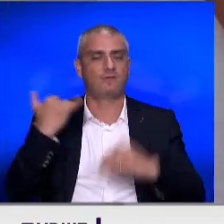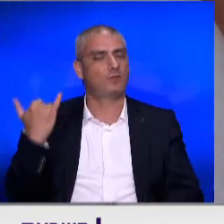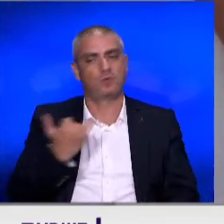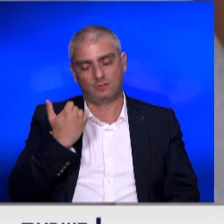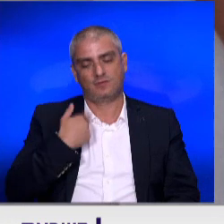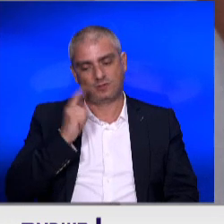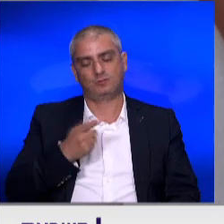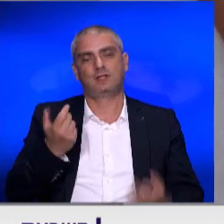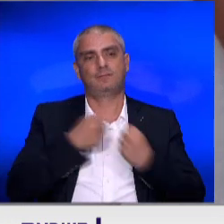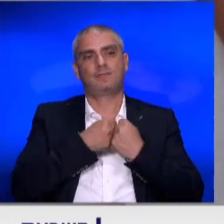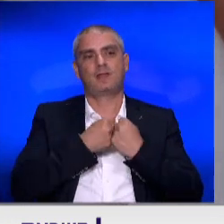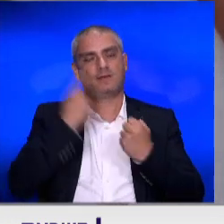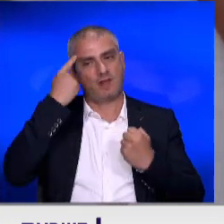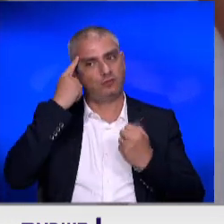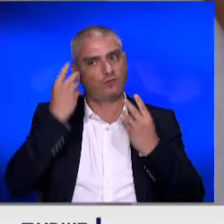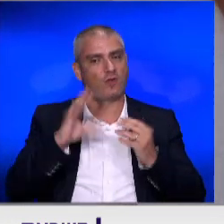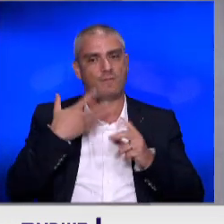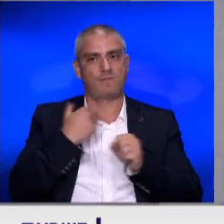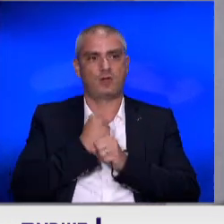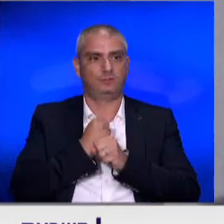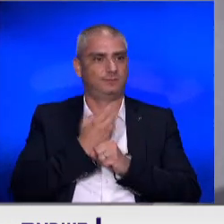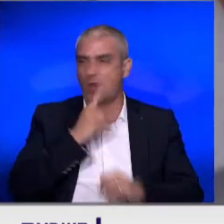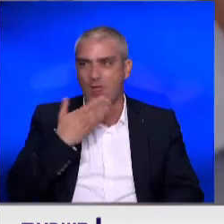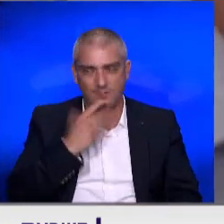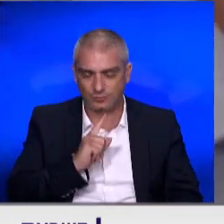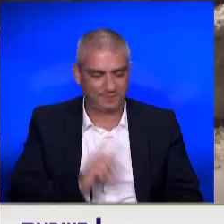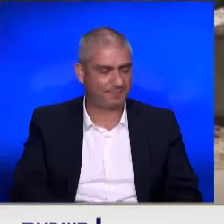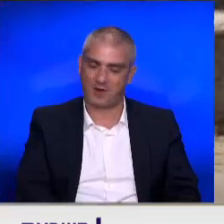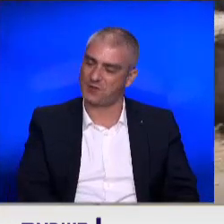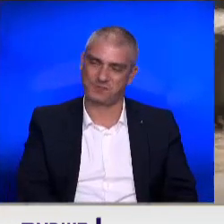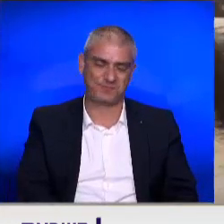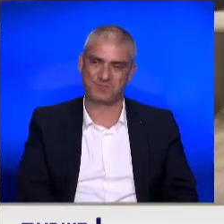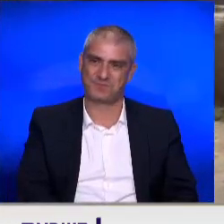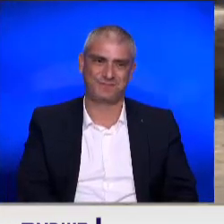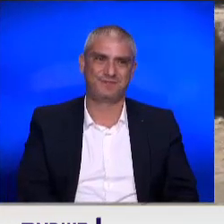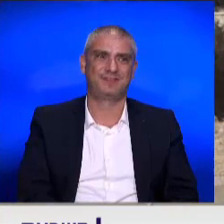לעמוד באתגרים האלה ולחשוב טוב טוב מה עושים. משעמם לא יהיה לך, תשמע. לא, בכלל לא. אוקיי.